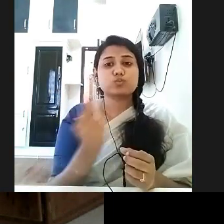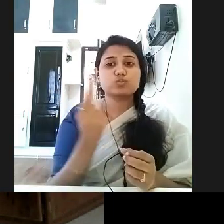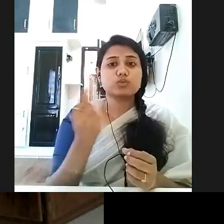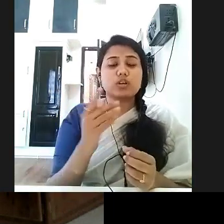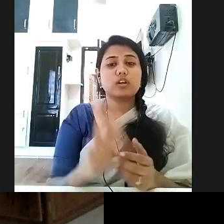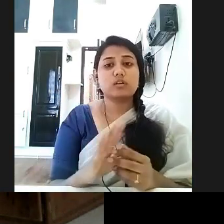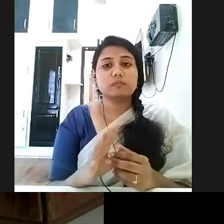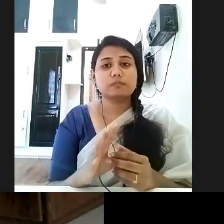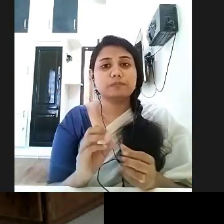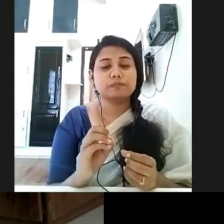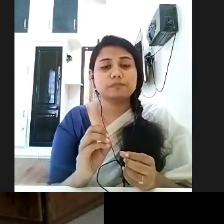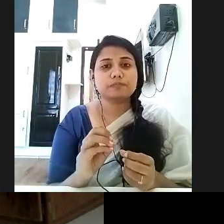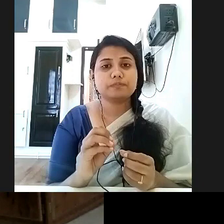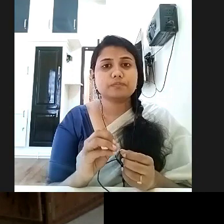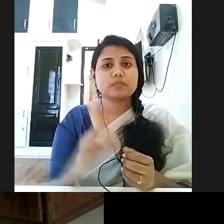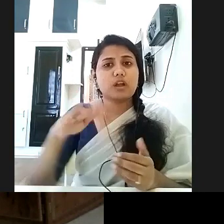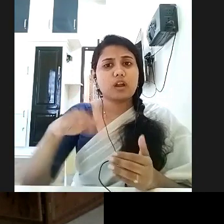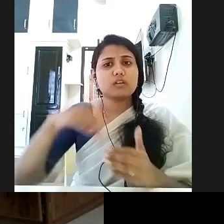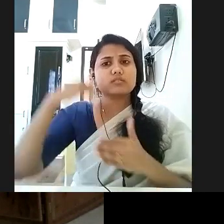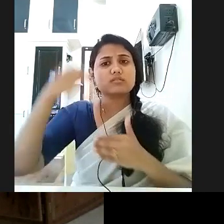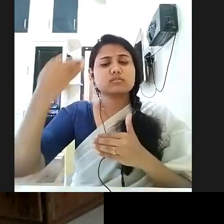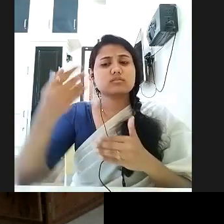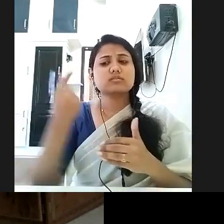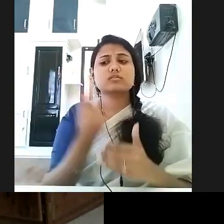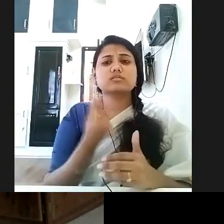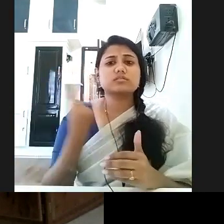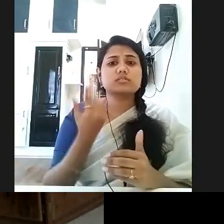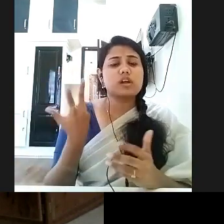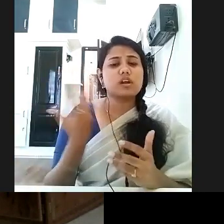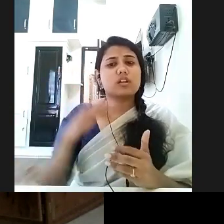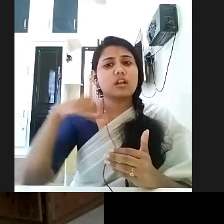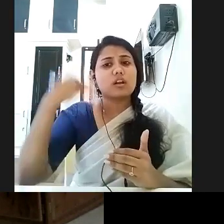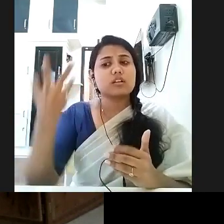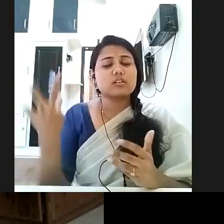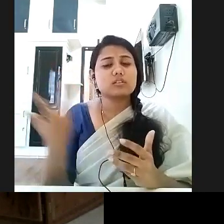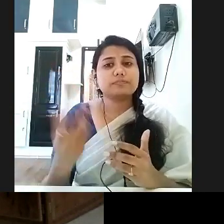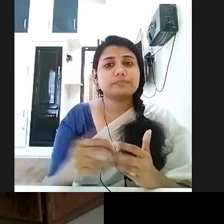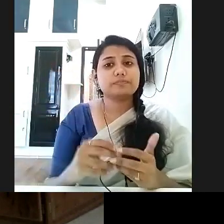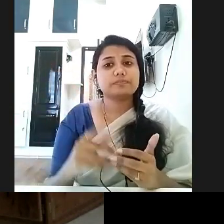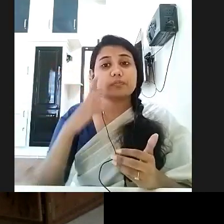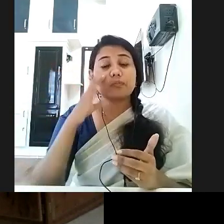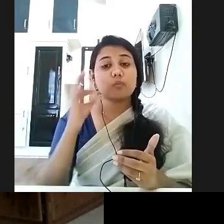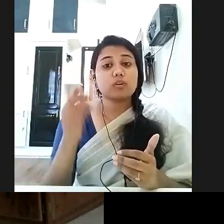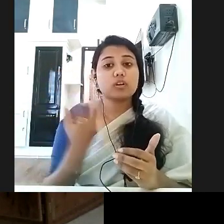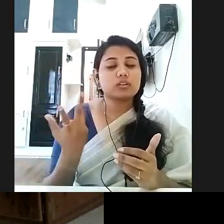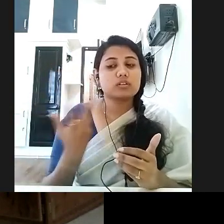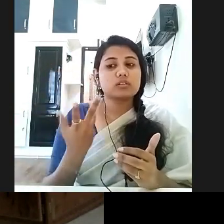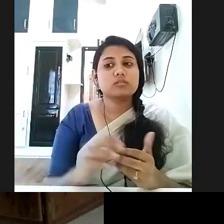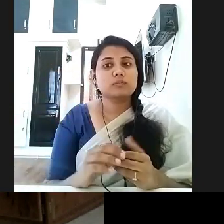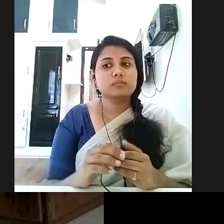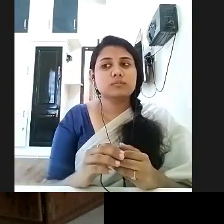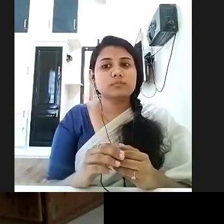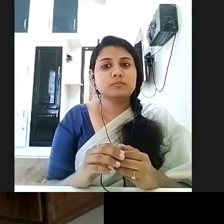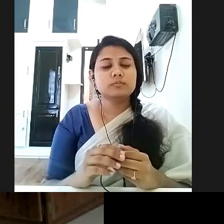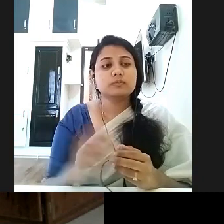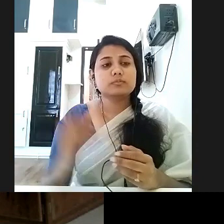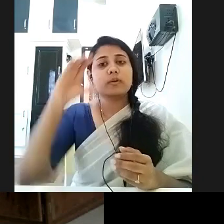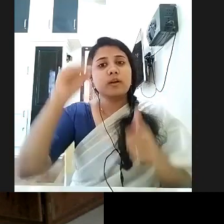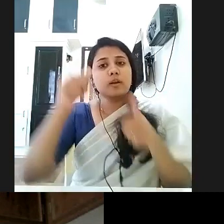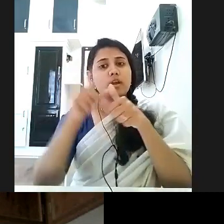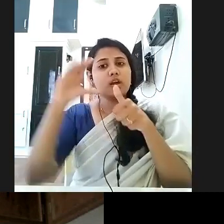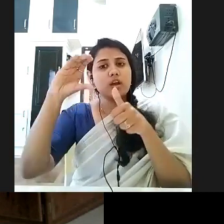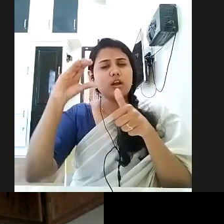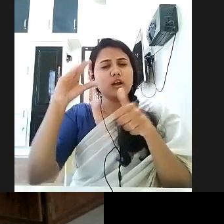ആയിട്ട് അപ്പൊ ഇനി എന്താ ഡോക്ടറാണ് നിങ്ങൾക്ക് മെയിൻ ആയിട്ട് വേണ്ടത് അഗൈൻ യുവർ കാൽഷ്യം, മാം യു ആർ